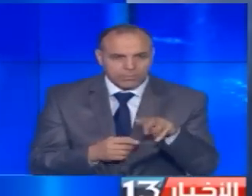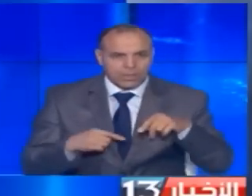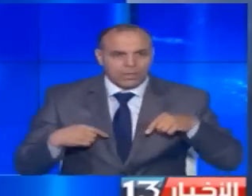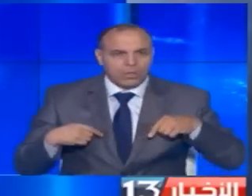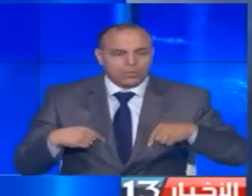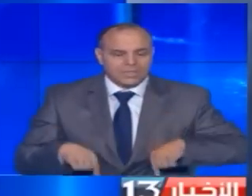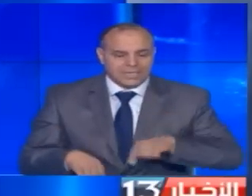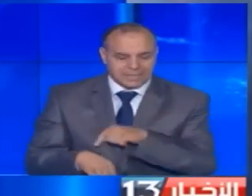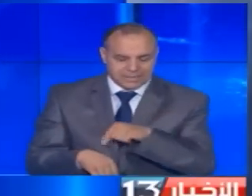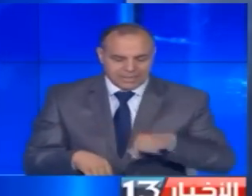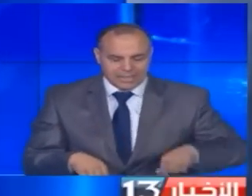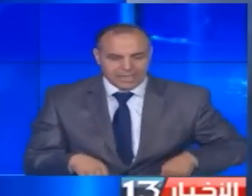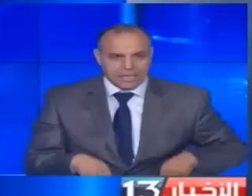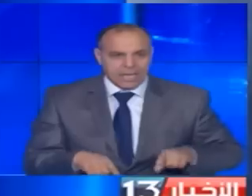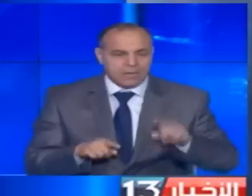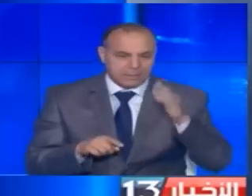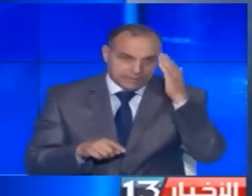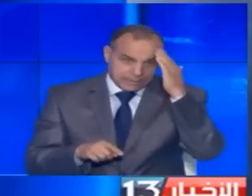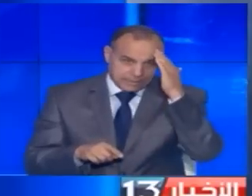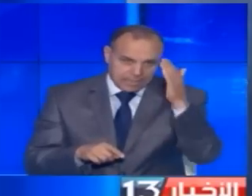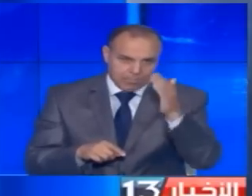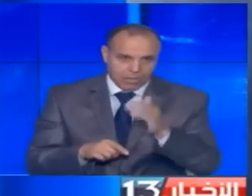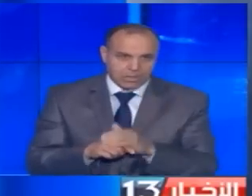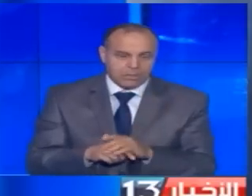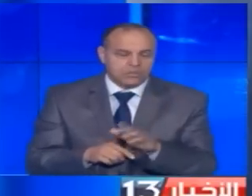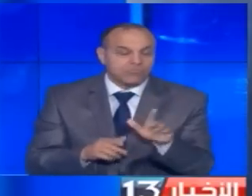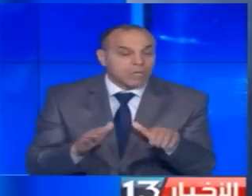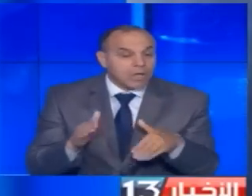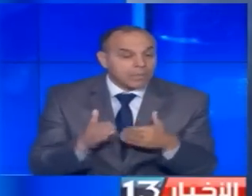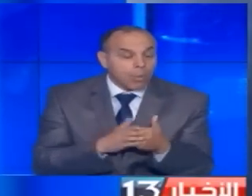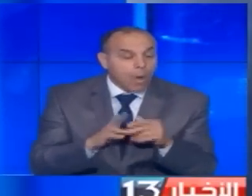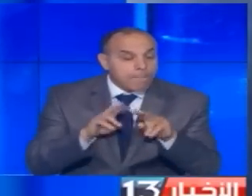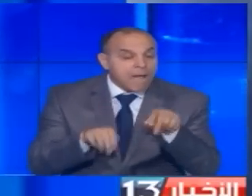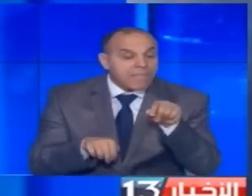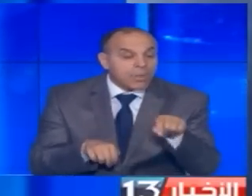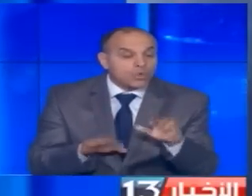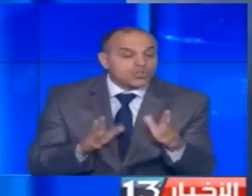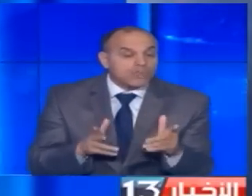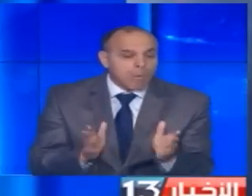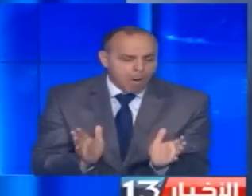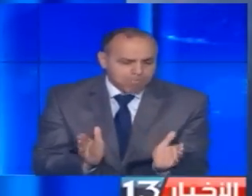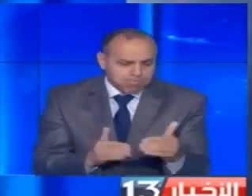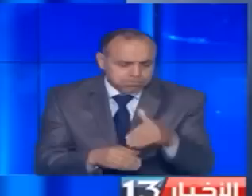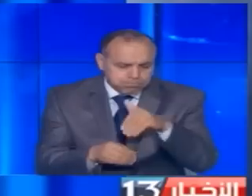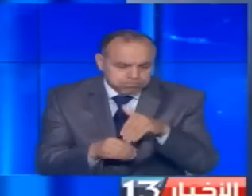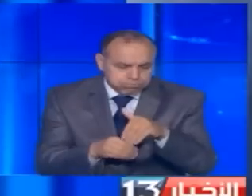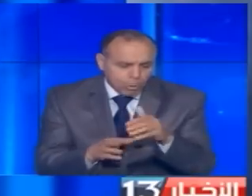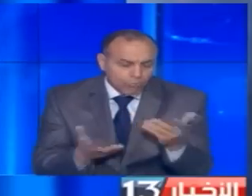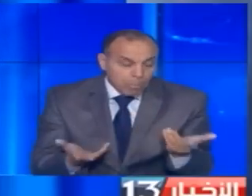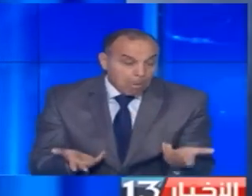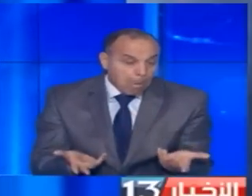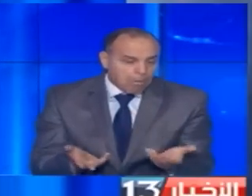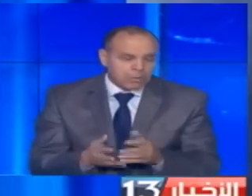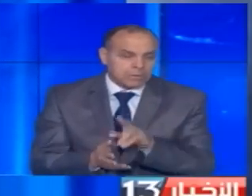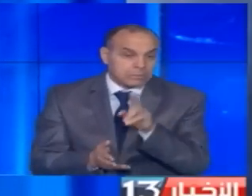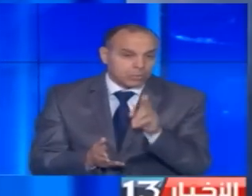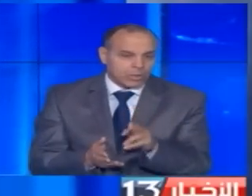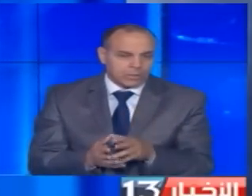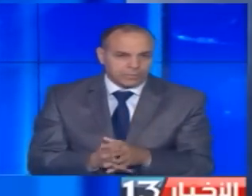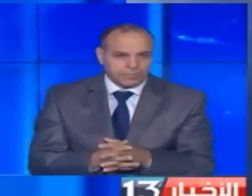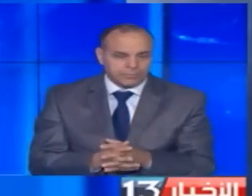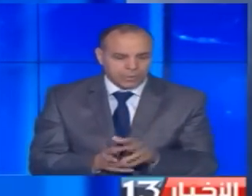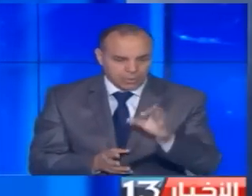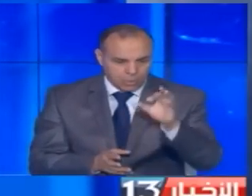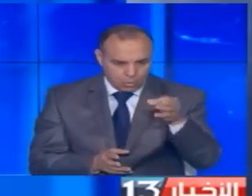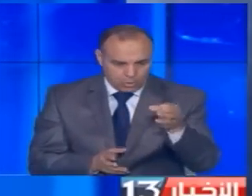باسم وزارة الداخلية. أهلا بك، إلى ماذا توصلت التحقيقات الجارية بخصوص الجسم المشبوه؟